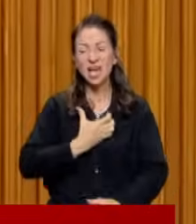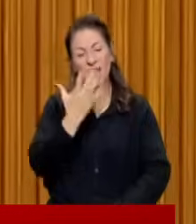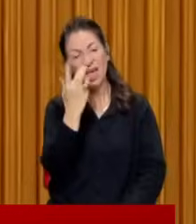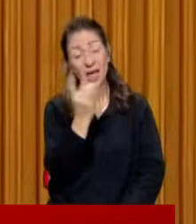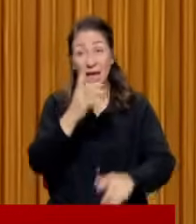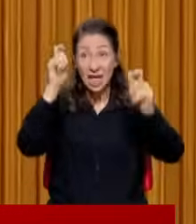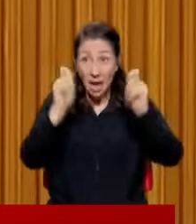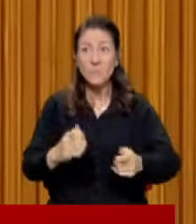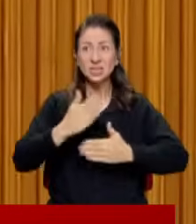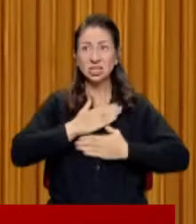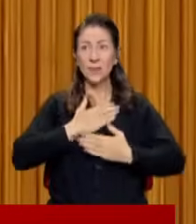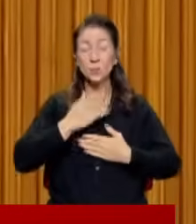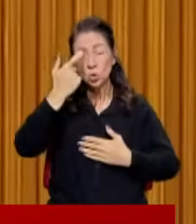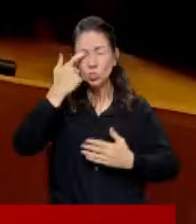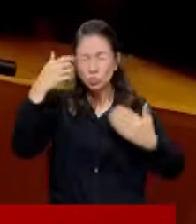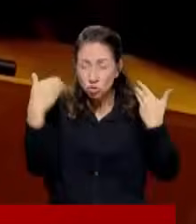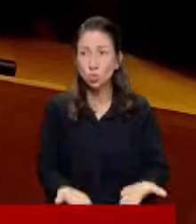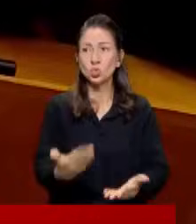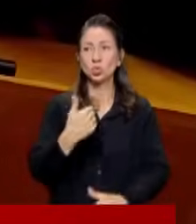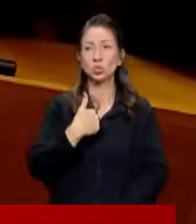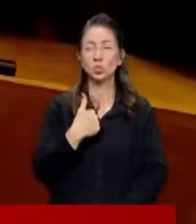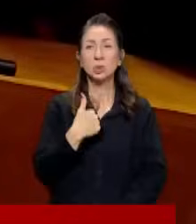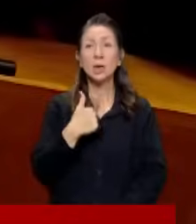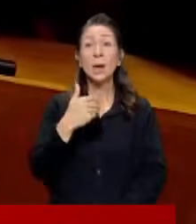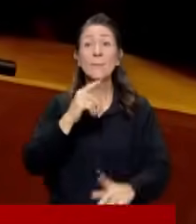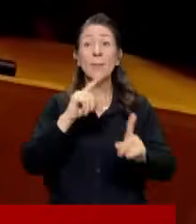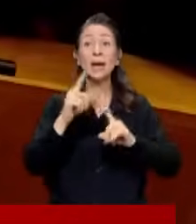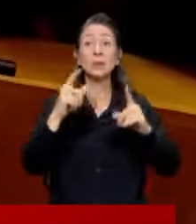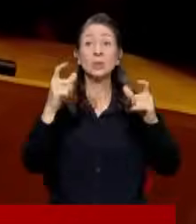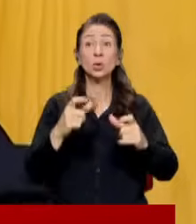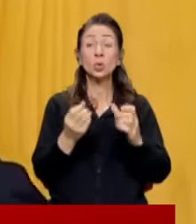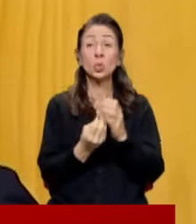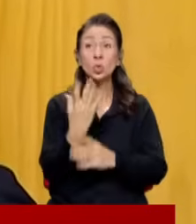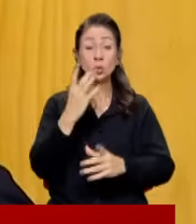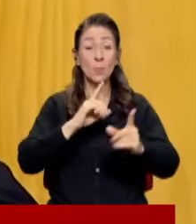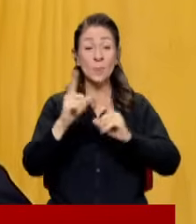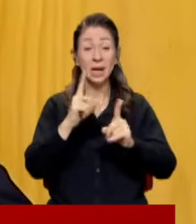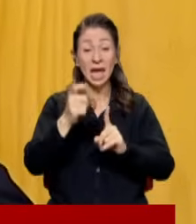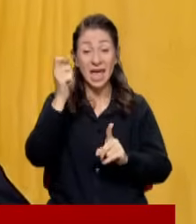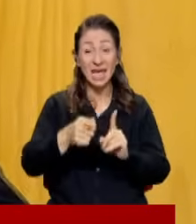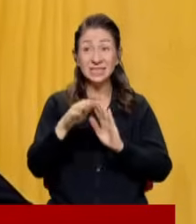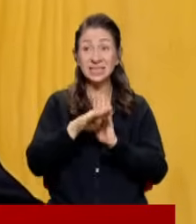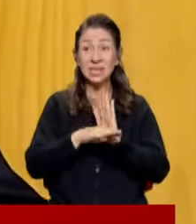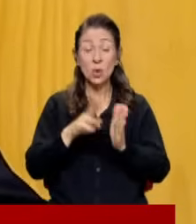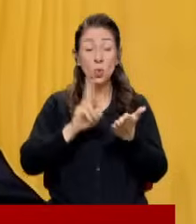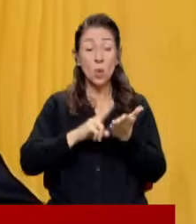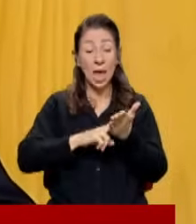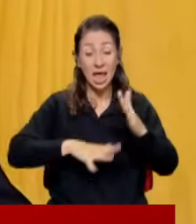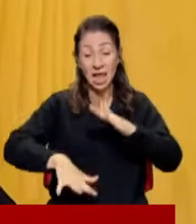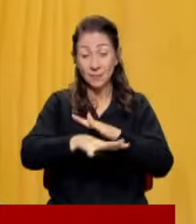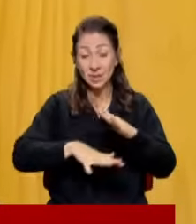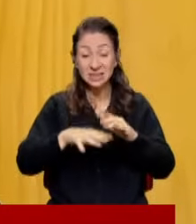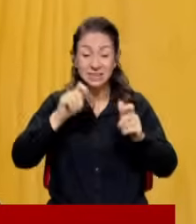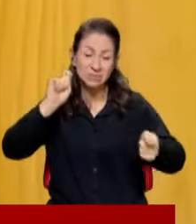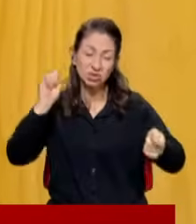çiğnemeye kalkarsam gözüm çıksın kardeşim. Mahkemenin statüsü kuruluş ve yargılama esasları ile üye yapısının